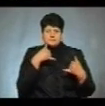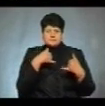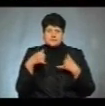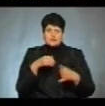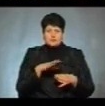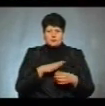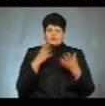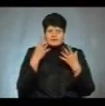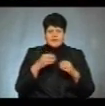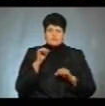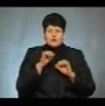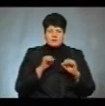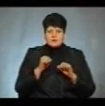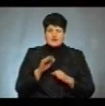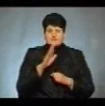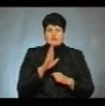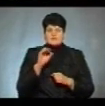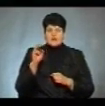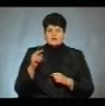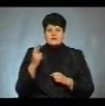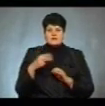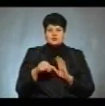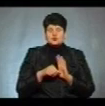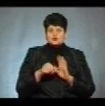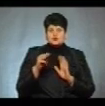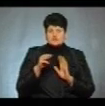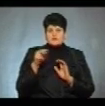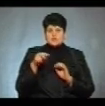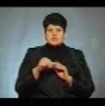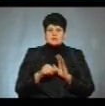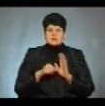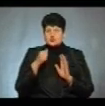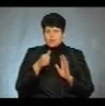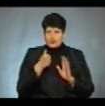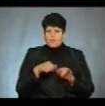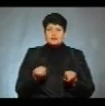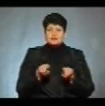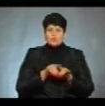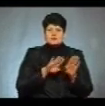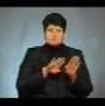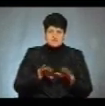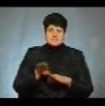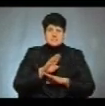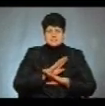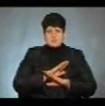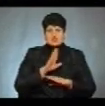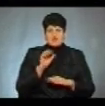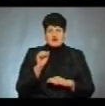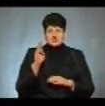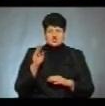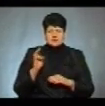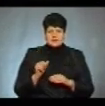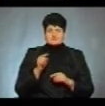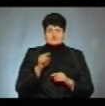були і в день побиття Віталія Ващенка, 26 травня 2016 року, а також після смерті Ващенка. За цими